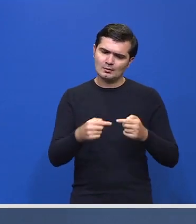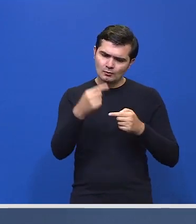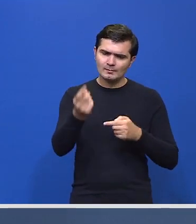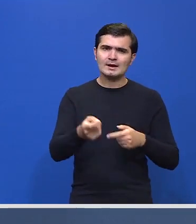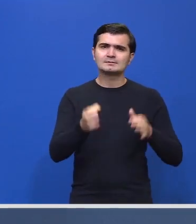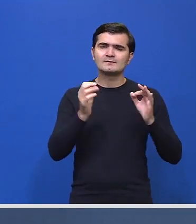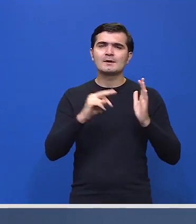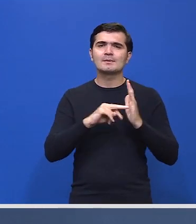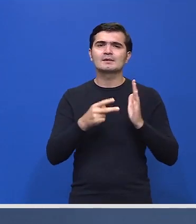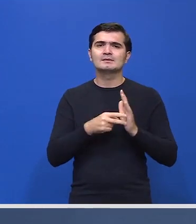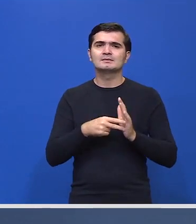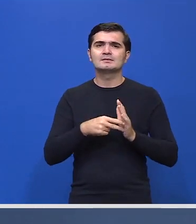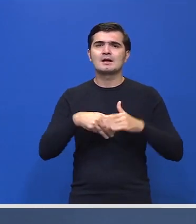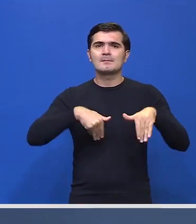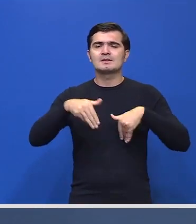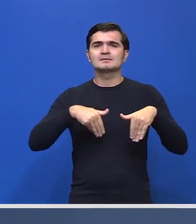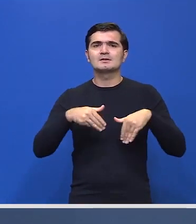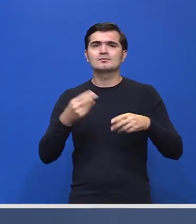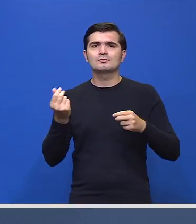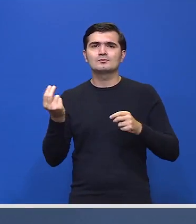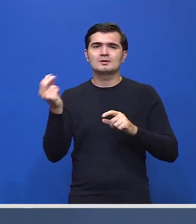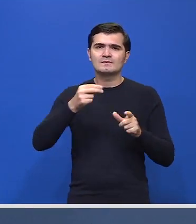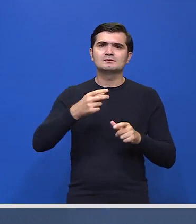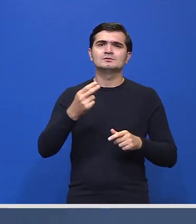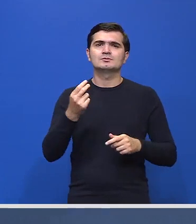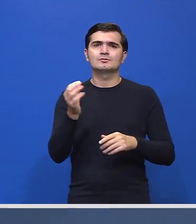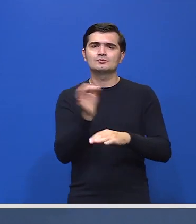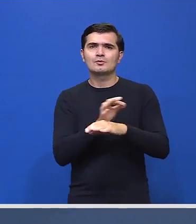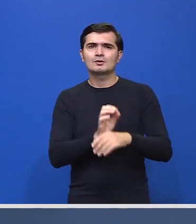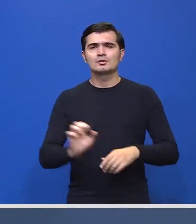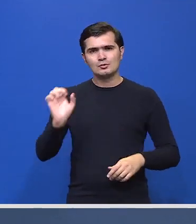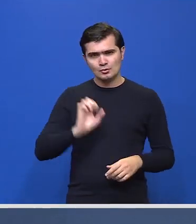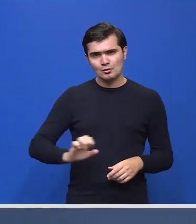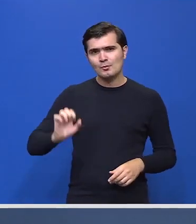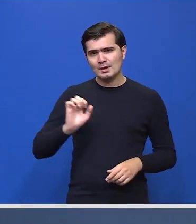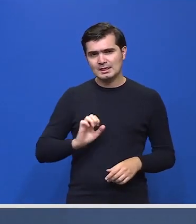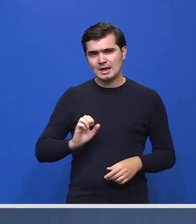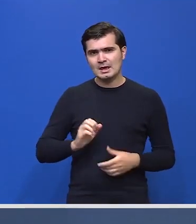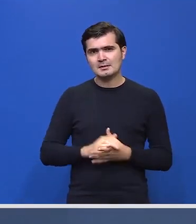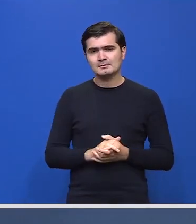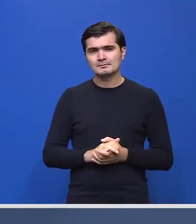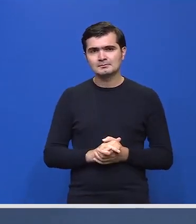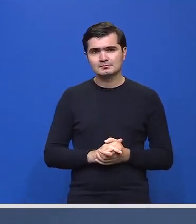pregătit de către Ministerul Investițiilor și Proiectelor Europene și